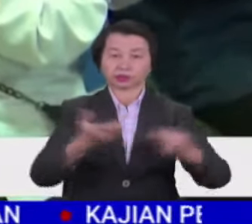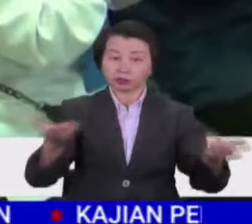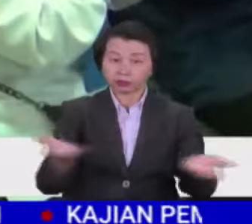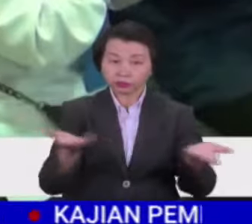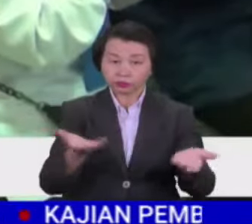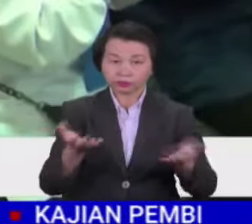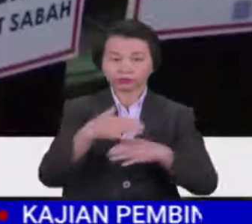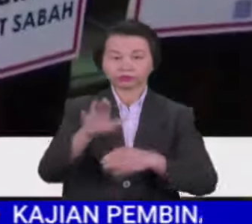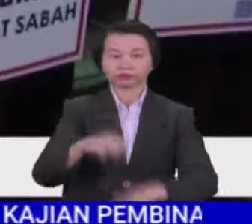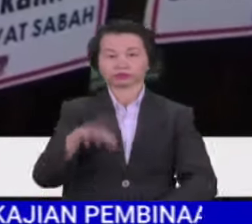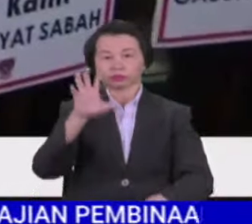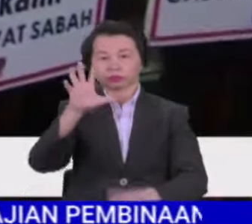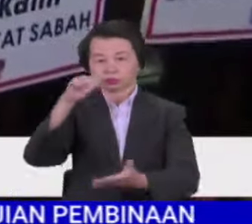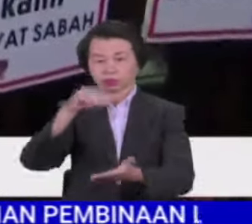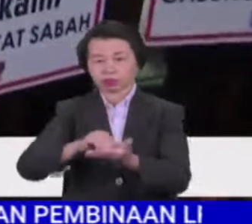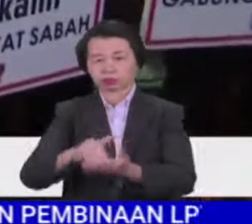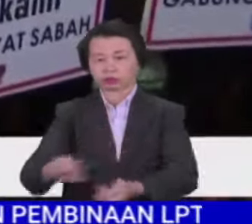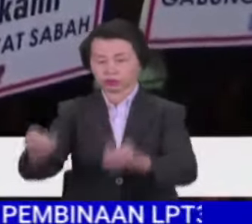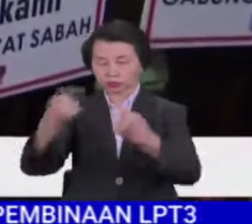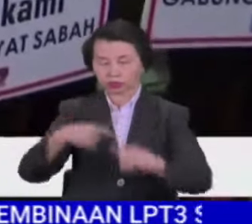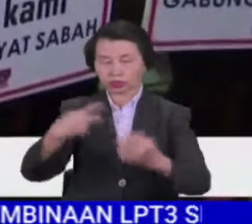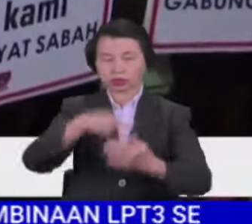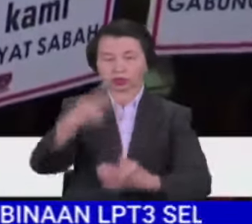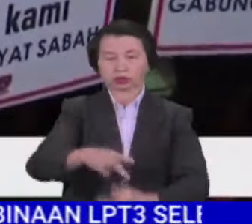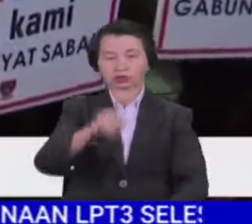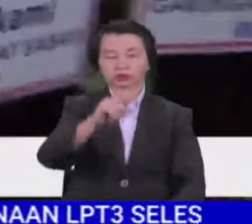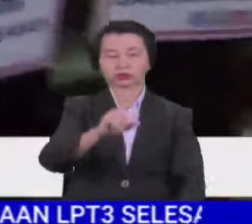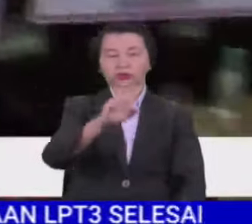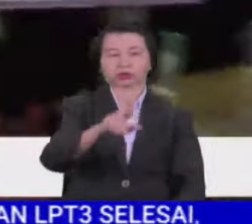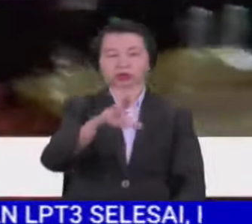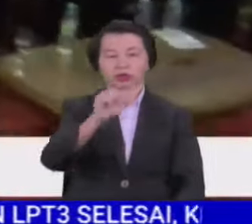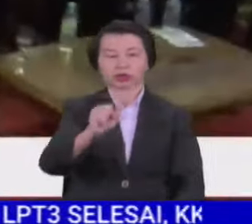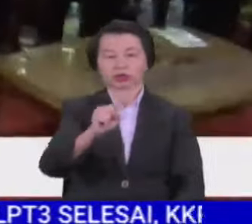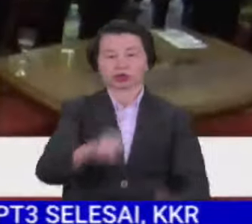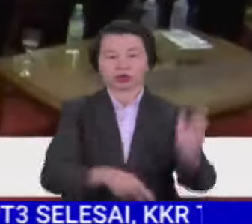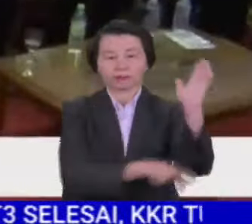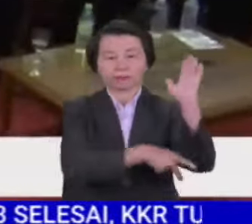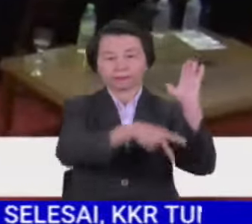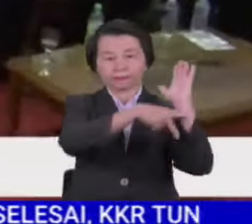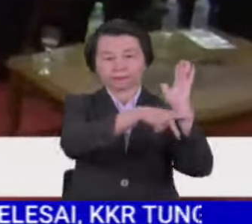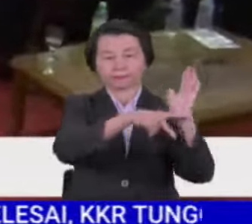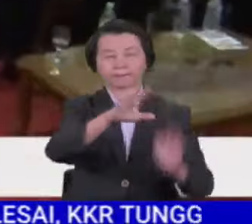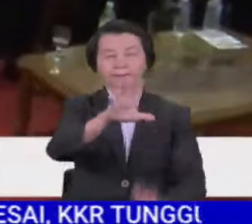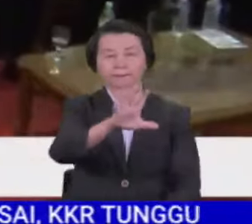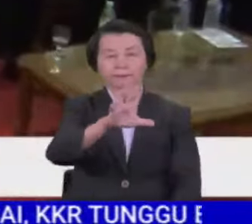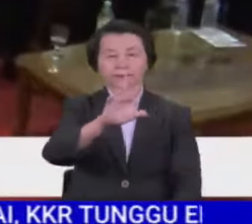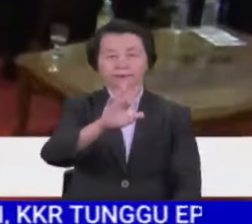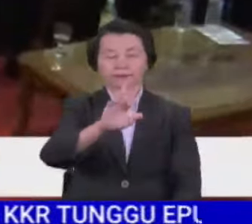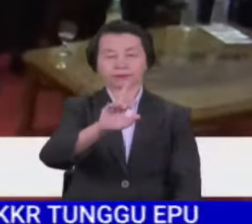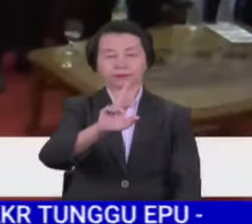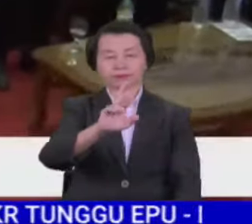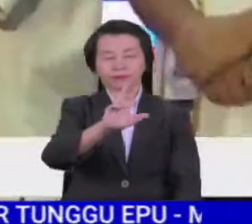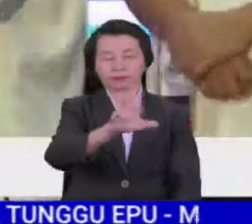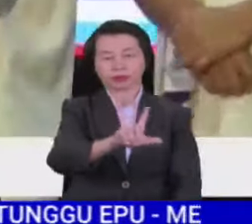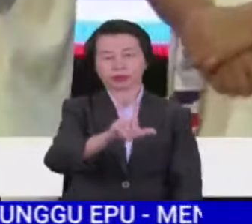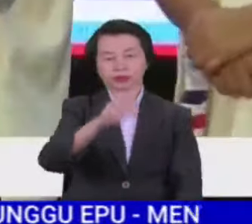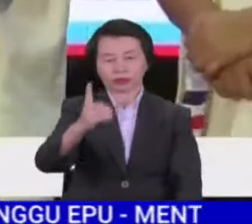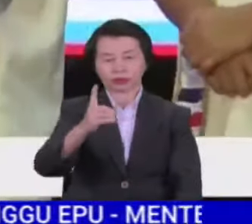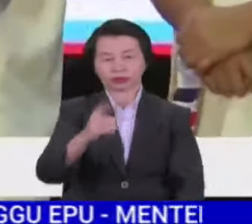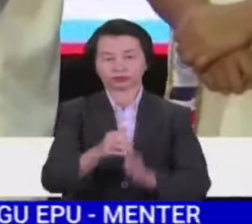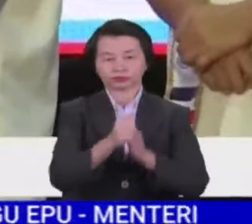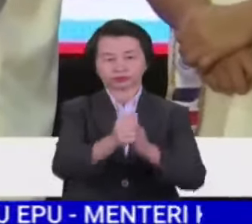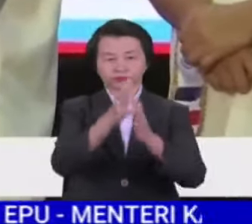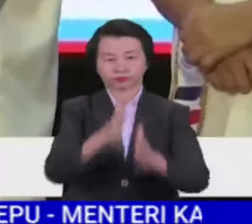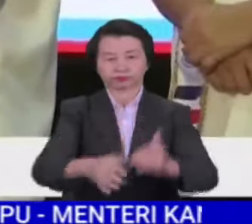lebih 5000 orang menghadiri program jelajah JLS peringkat paling malah Datu ini majnu dihadiri pemimpin